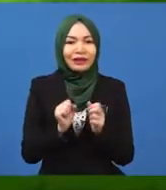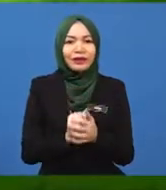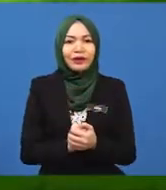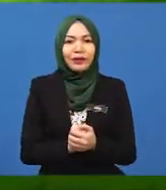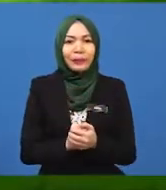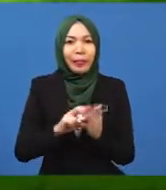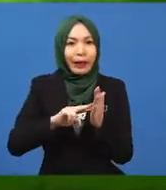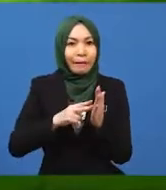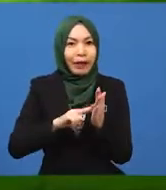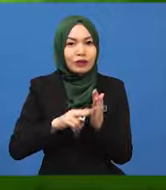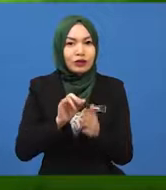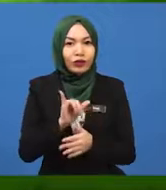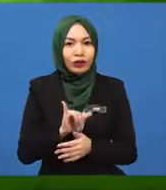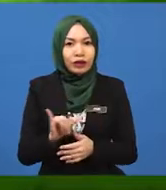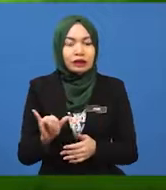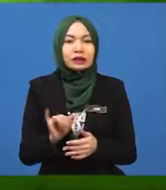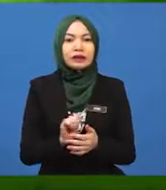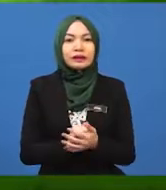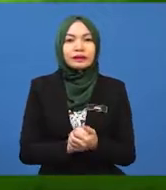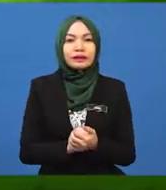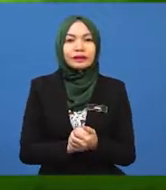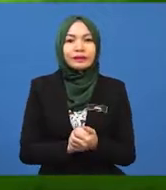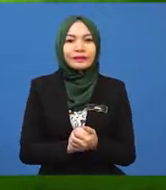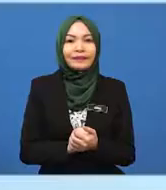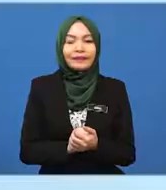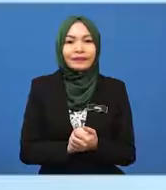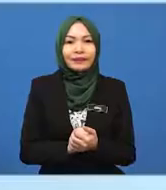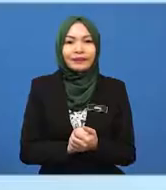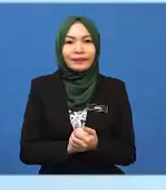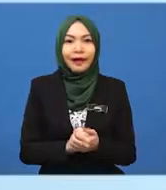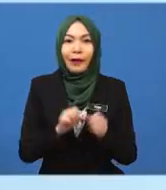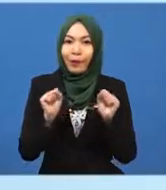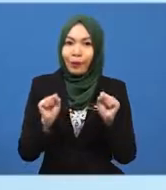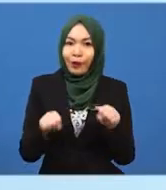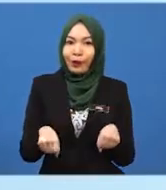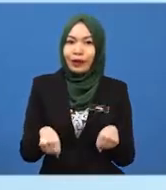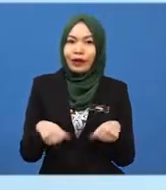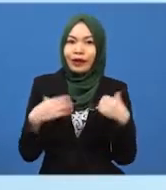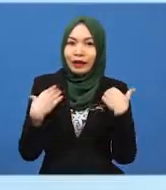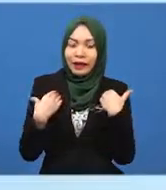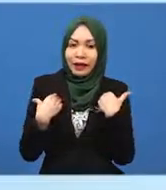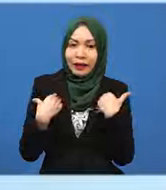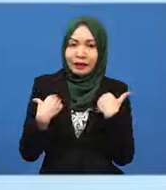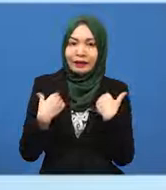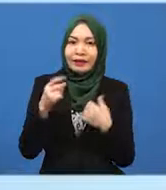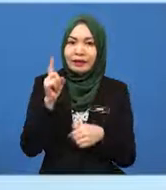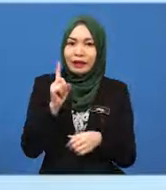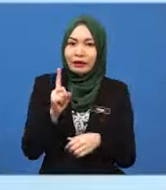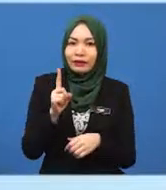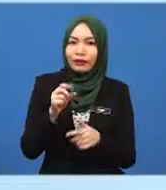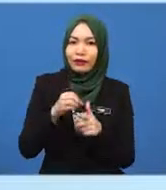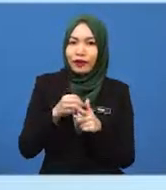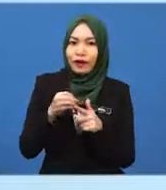Maksud atau definisi frasa sendinama juga boleh terdiri daripada satu